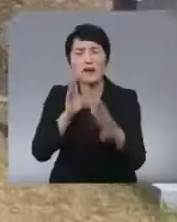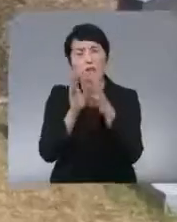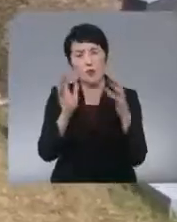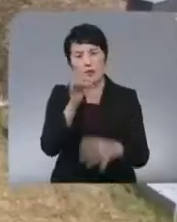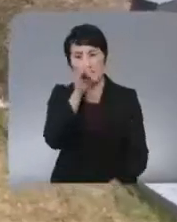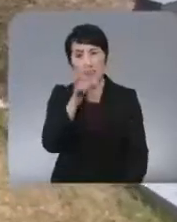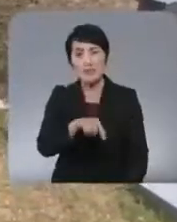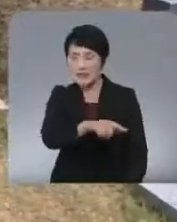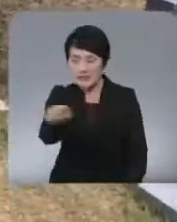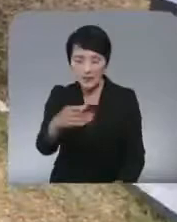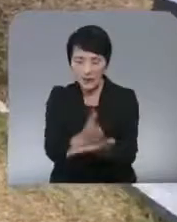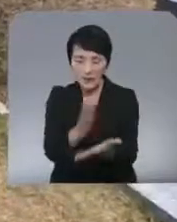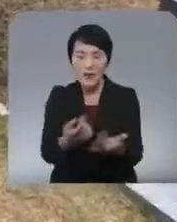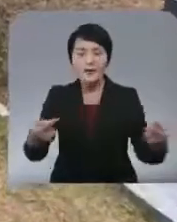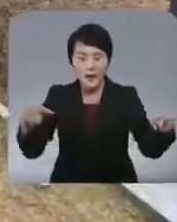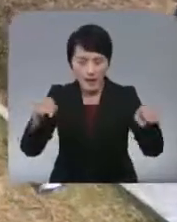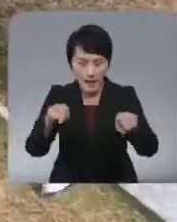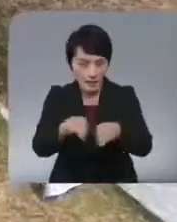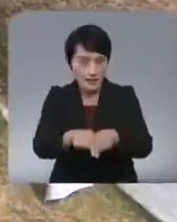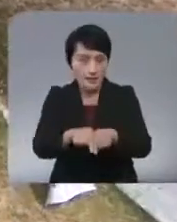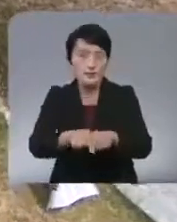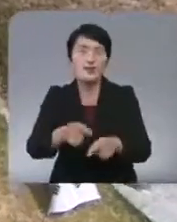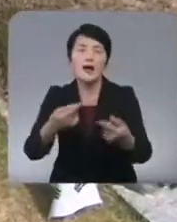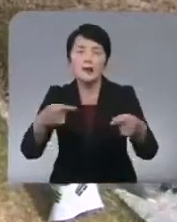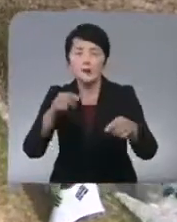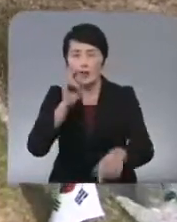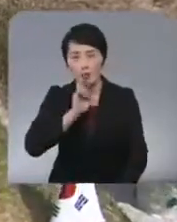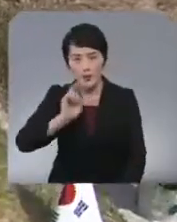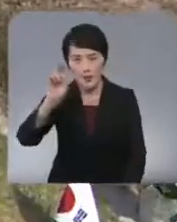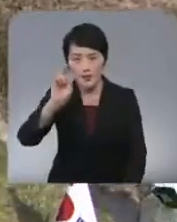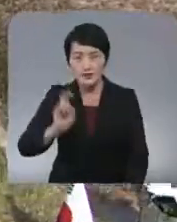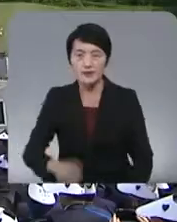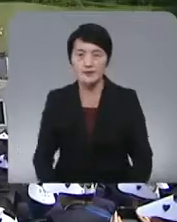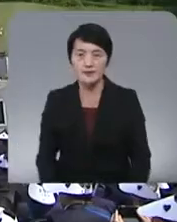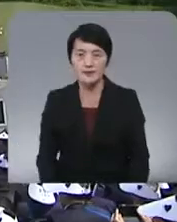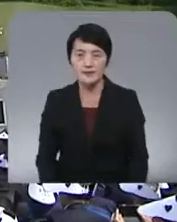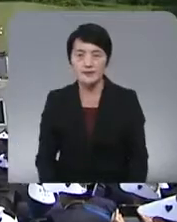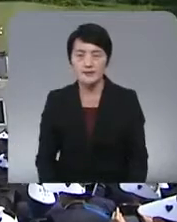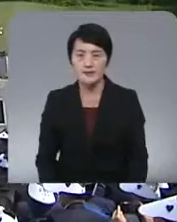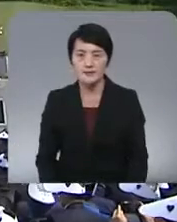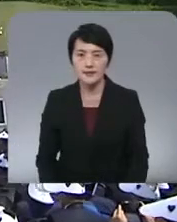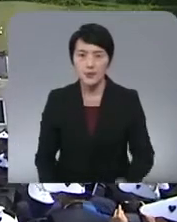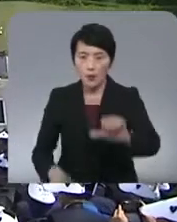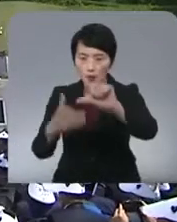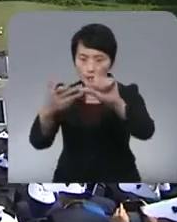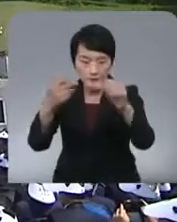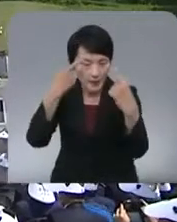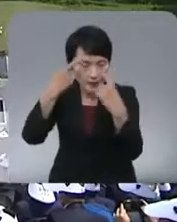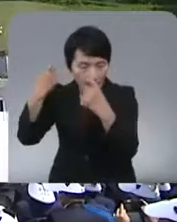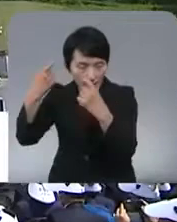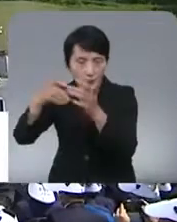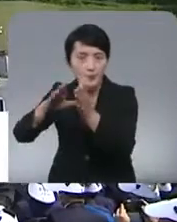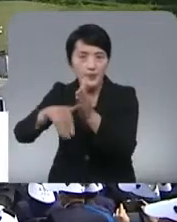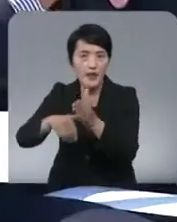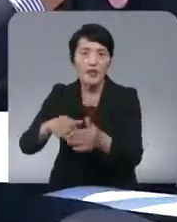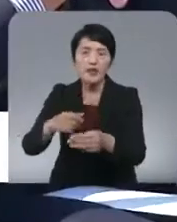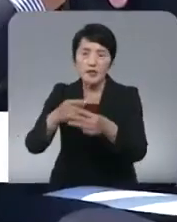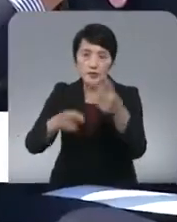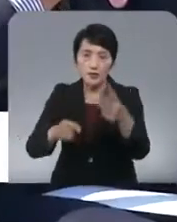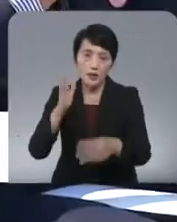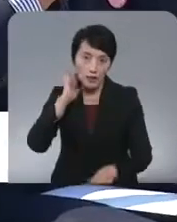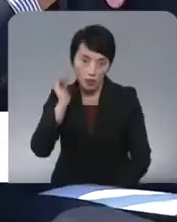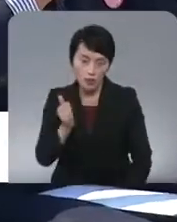bersama para pejabat pemerintah anggota parlemen dari partai berkuasa dan peserta lainnya menyanyikan lagu peringatan gerakan demokratisasi 18.mei